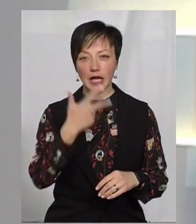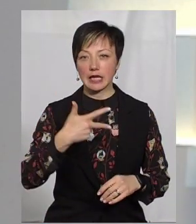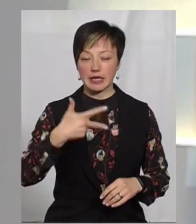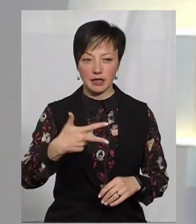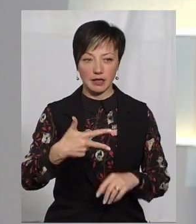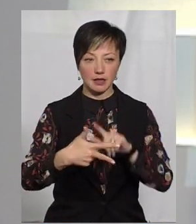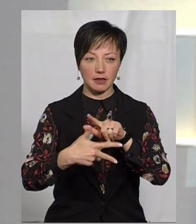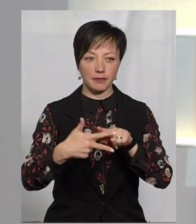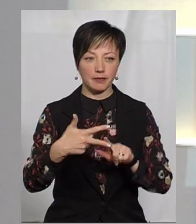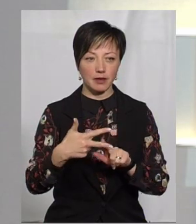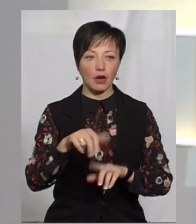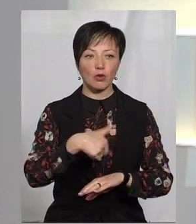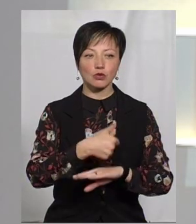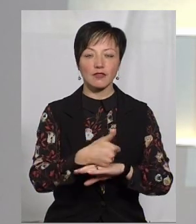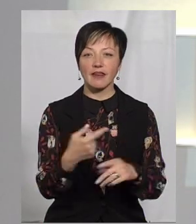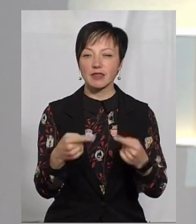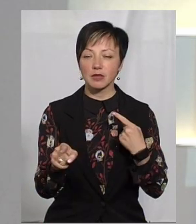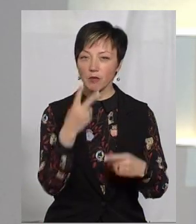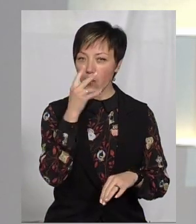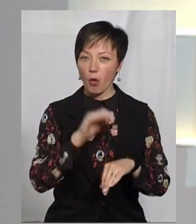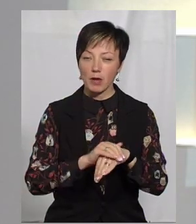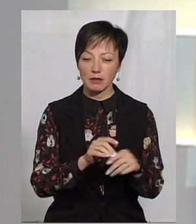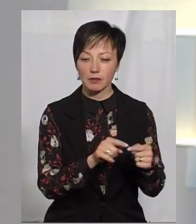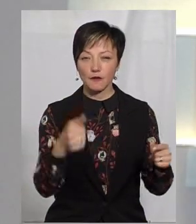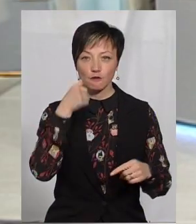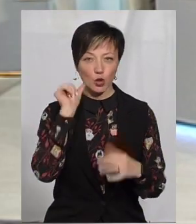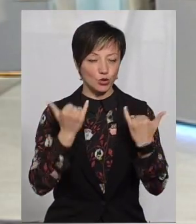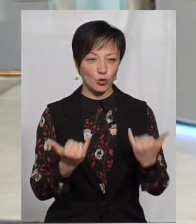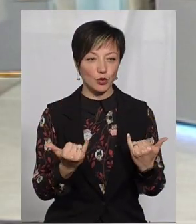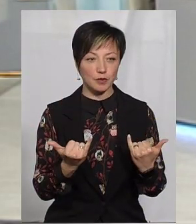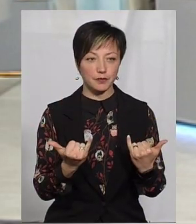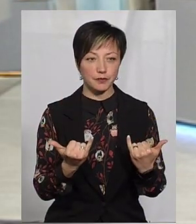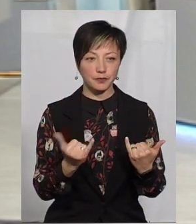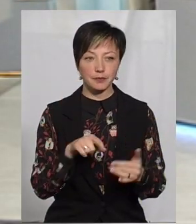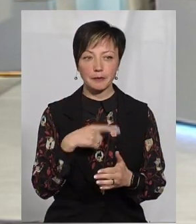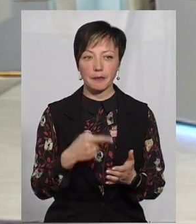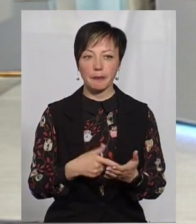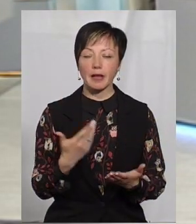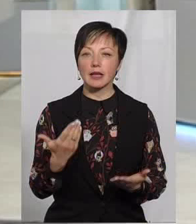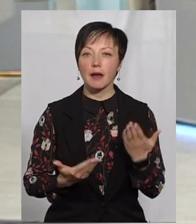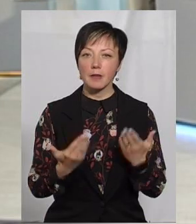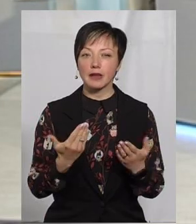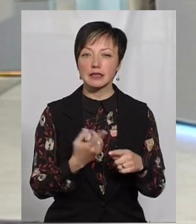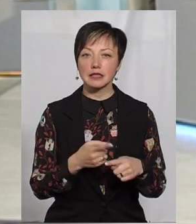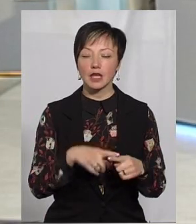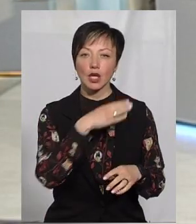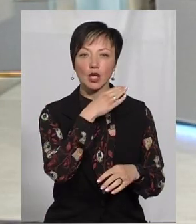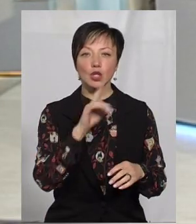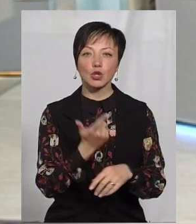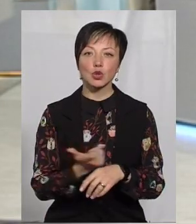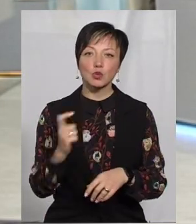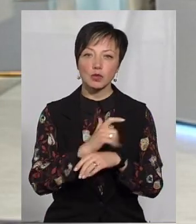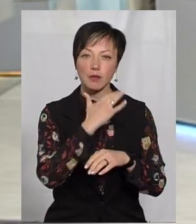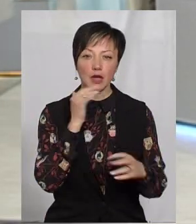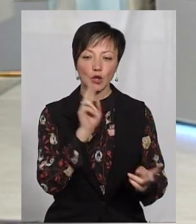три основних відмінності, які ви помітили впродовж вчора-сьогодні? Ну, напевно, що це дуже багато зустрічей.